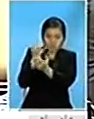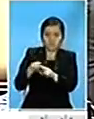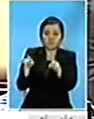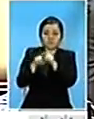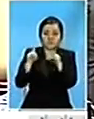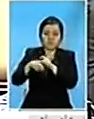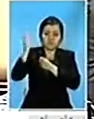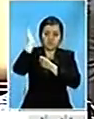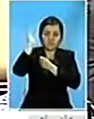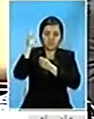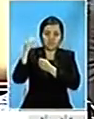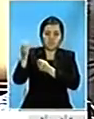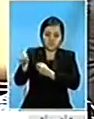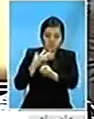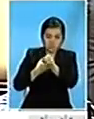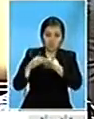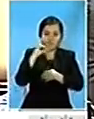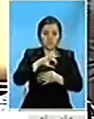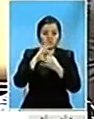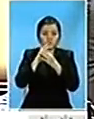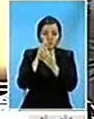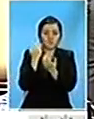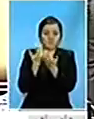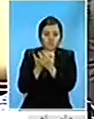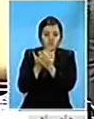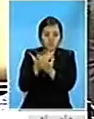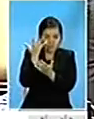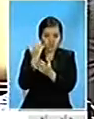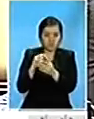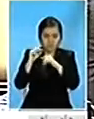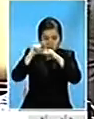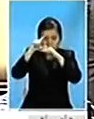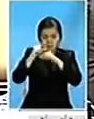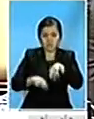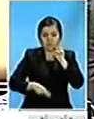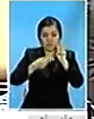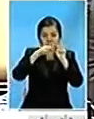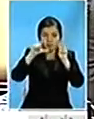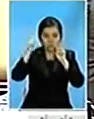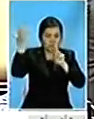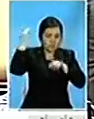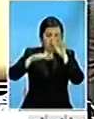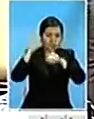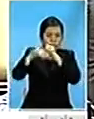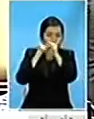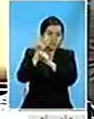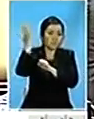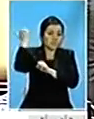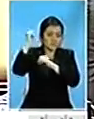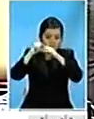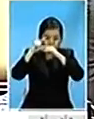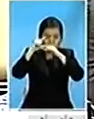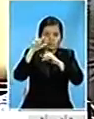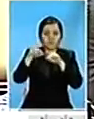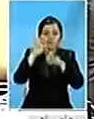ทรวงคลังได้แสดงความกังวลห่วงใยนั้นเพิ่มขึ้นเพียง 20,000 ล้านบาทถ้าเทียบกับยอดดังกล่าวท่านคงจะเห็นนะครับว่าเป็นการ